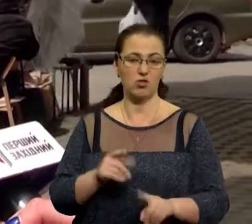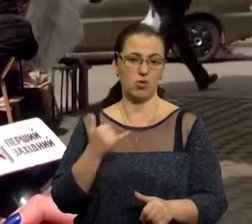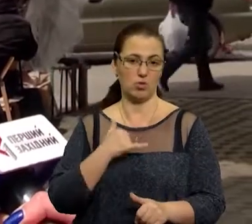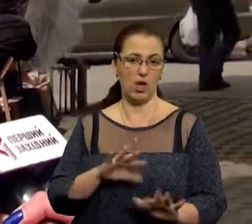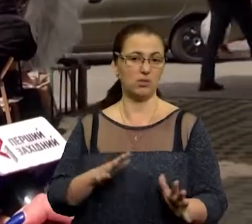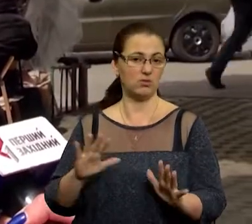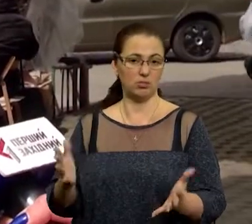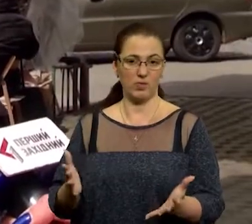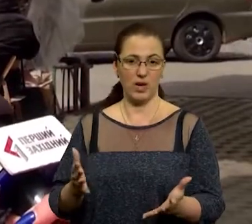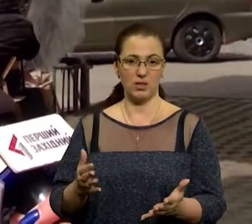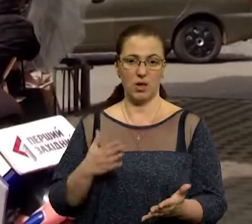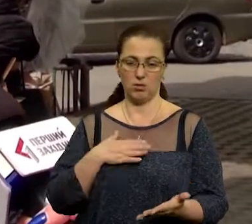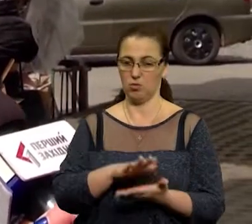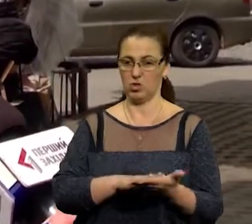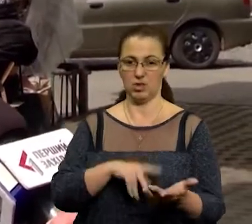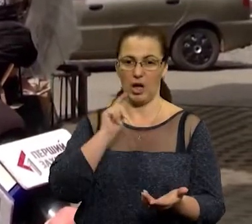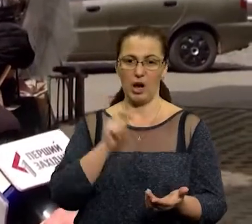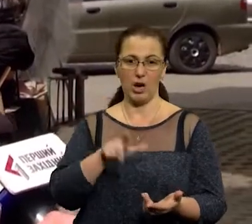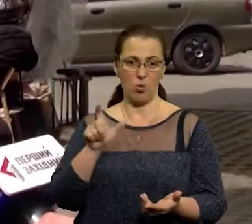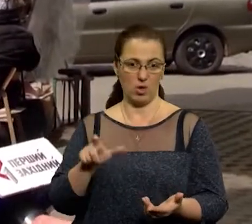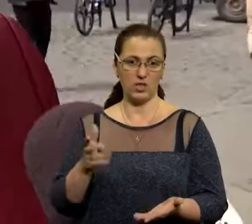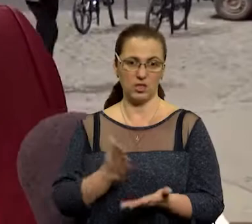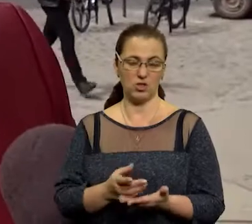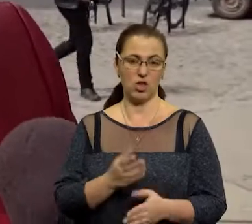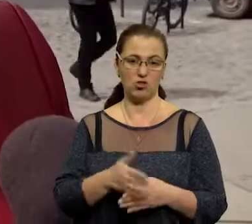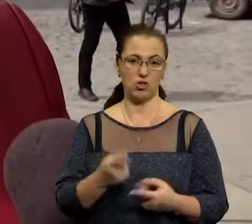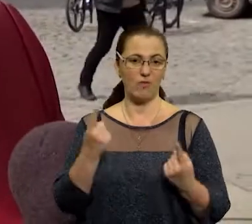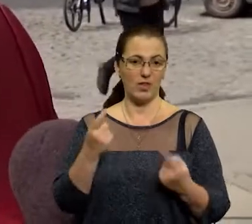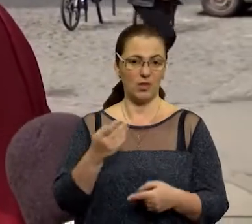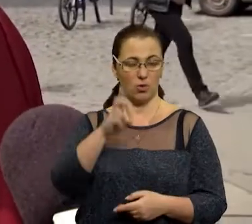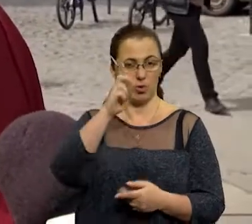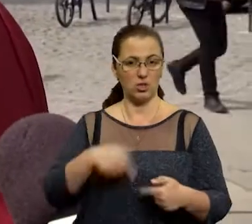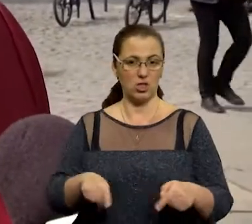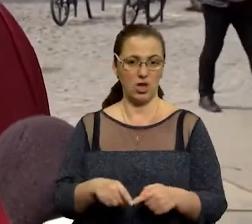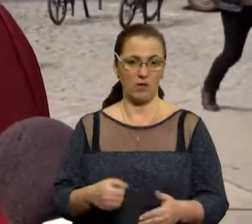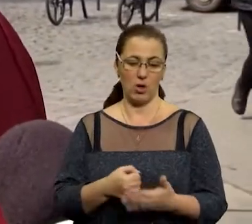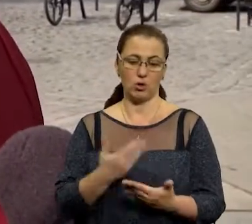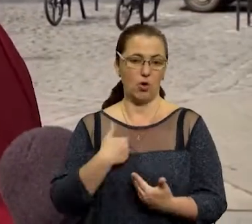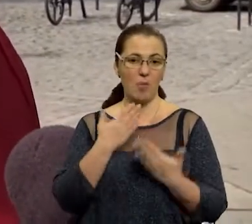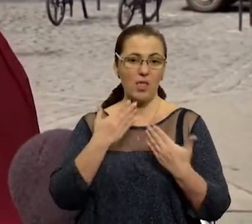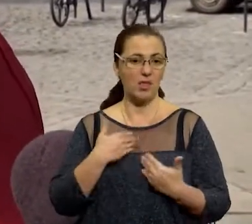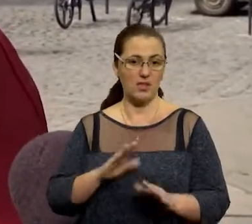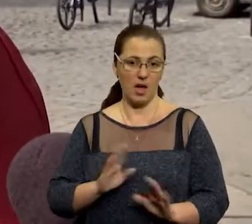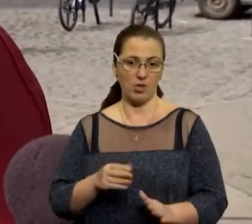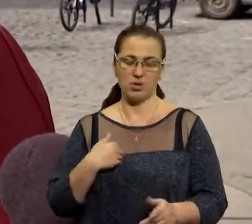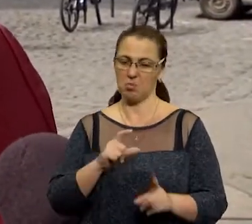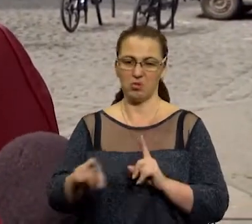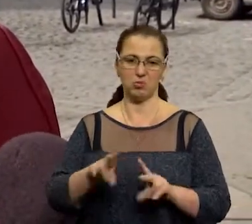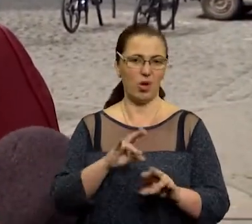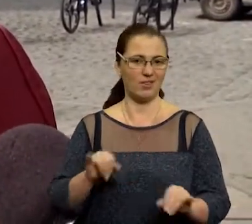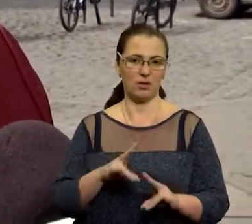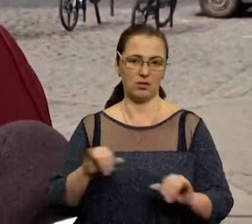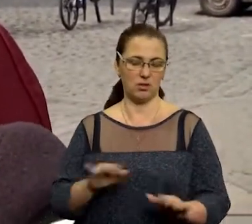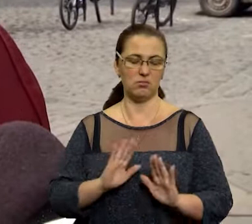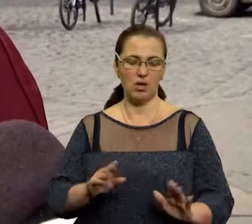відбувається. Але ми надалі українці, є частиною великої держави. До мене ще не підходили з таким питанням, але я б відповіла ні, тільки